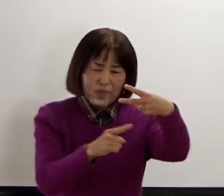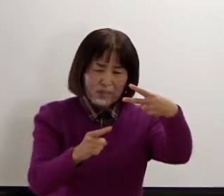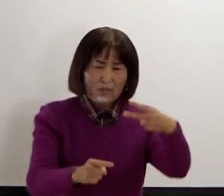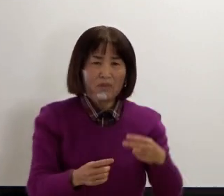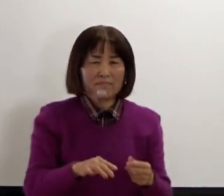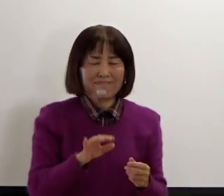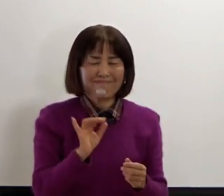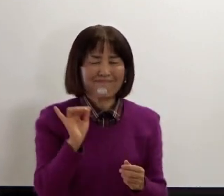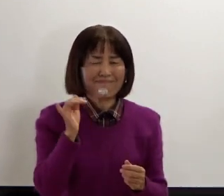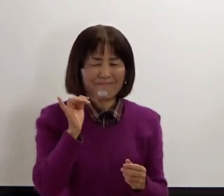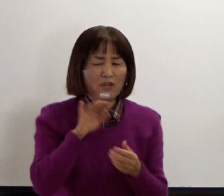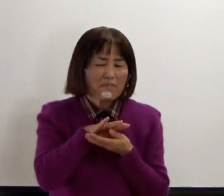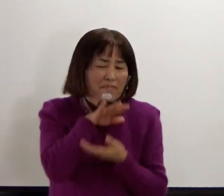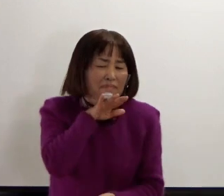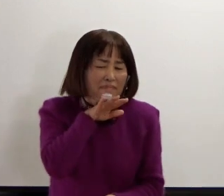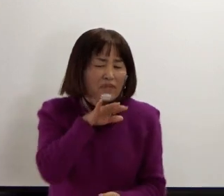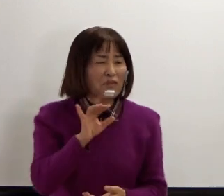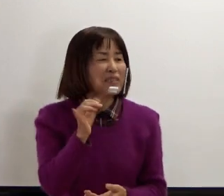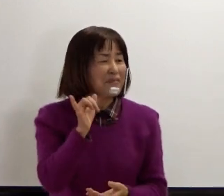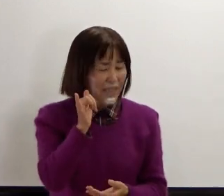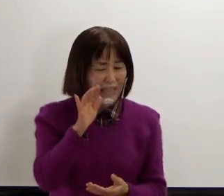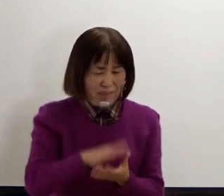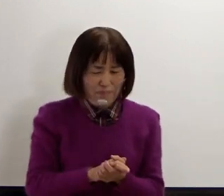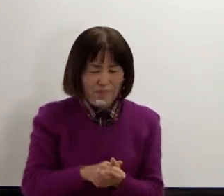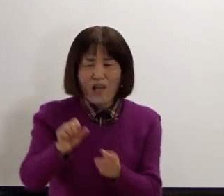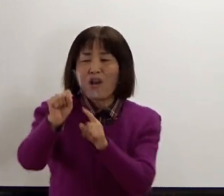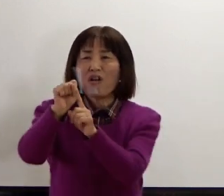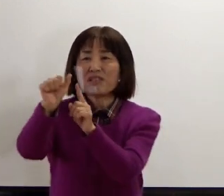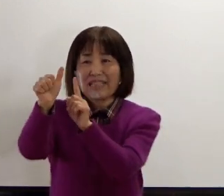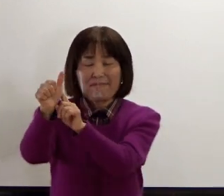人ともすでに年を取っていた。